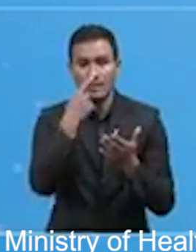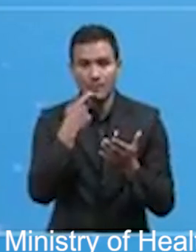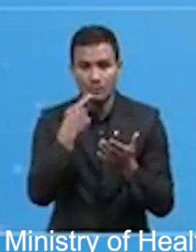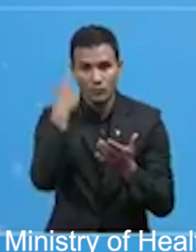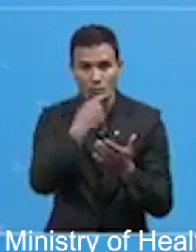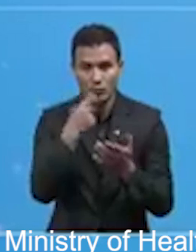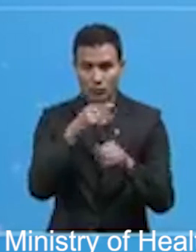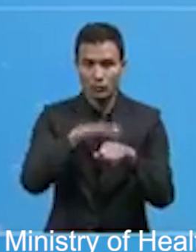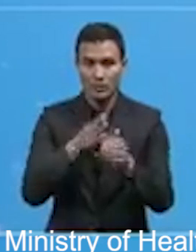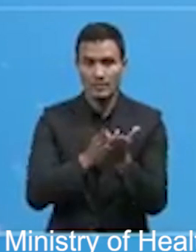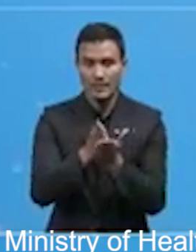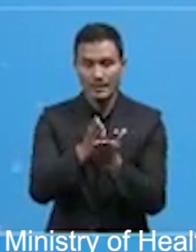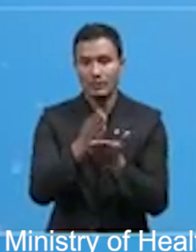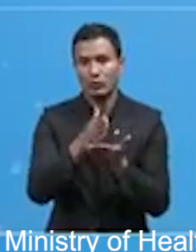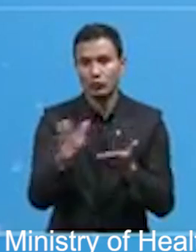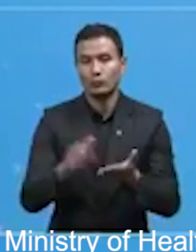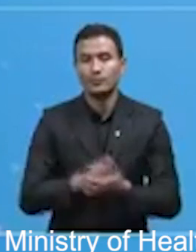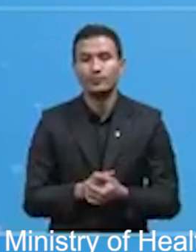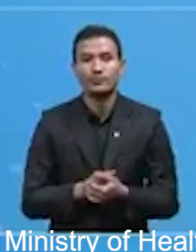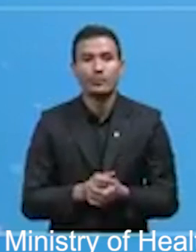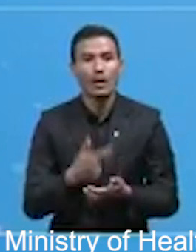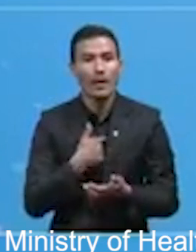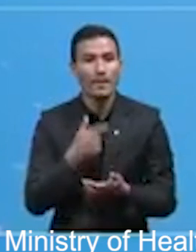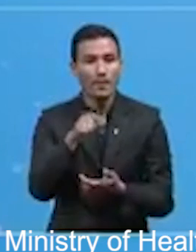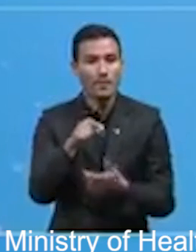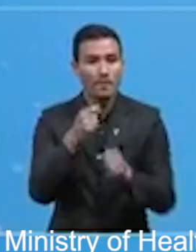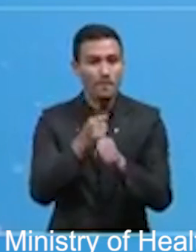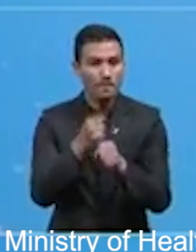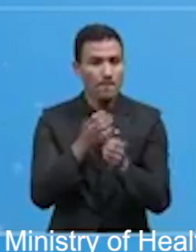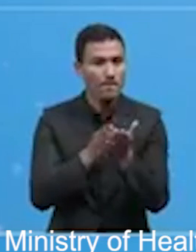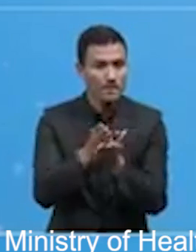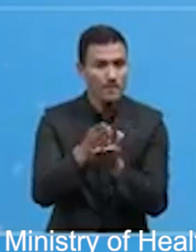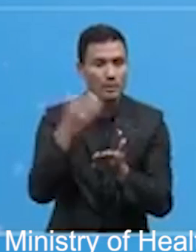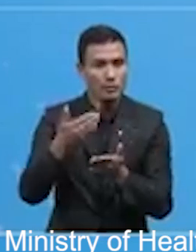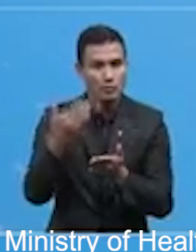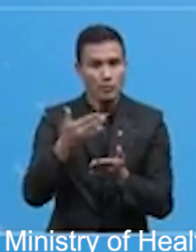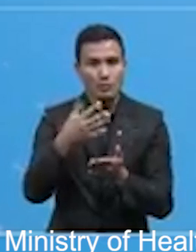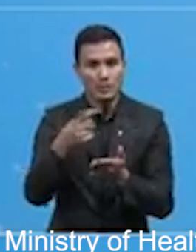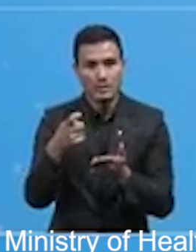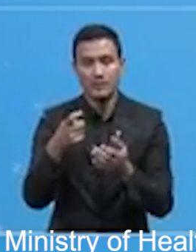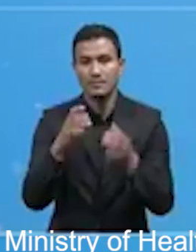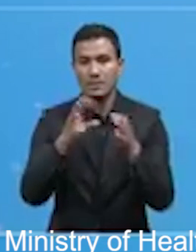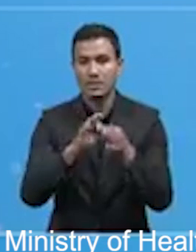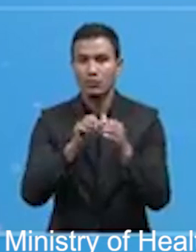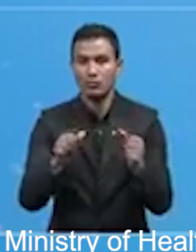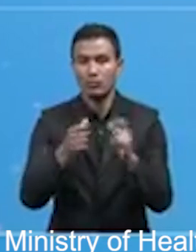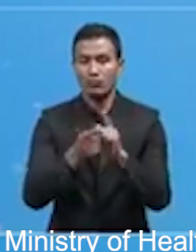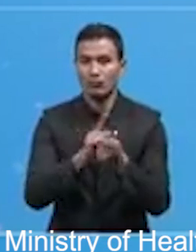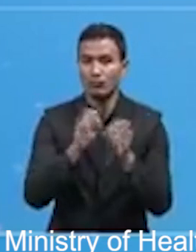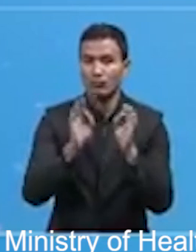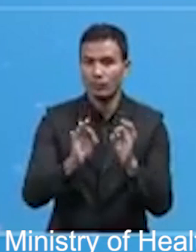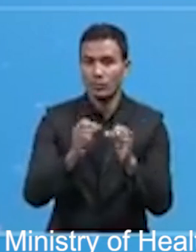मुख अनुहार छुने बानीहरू हटाउँ। हाम्रा यस किसिमका व्यवहार सधैँका लागि हुने गरी सुधार भए